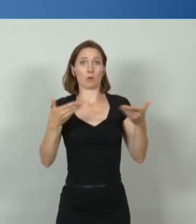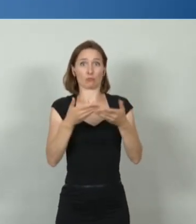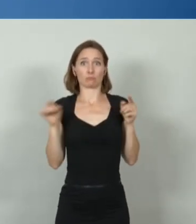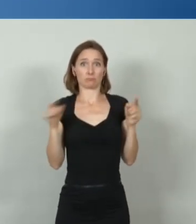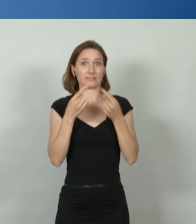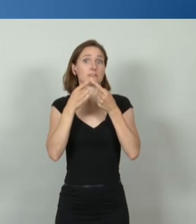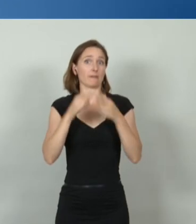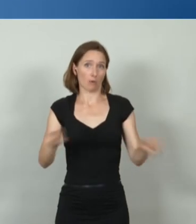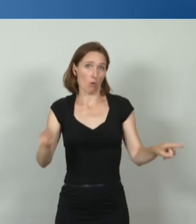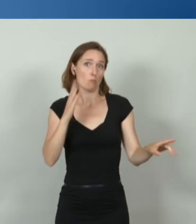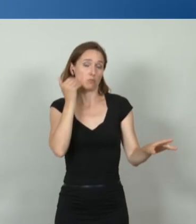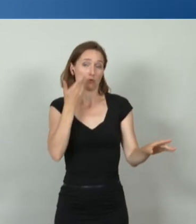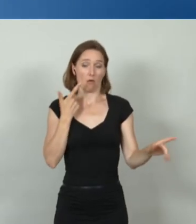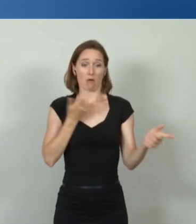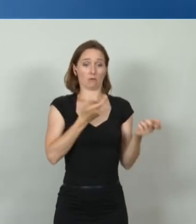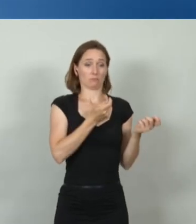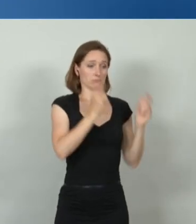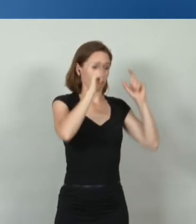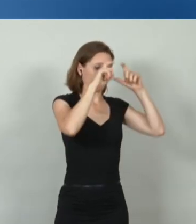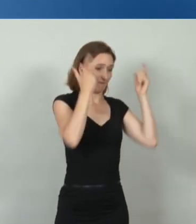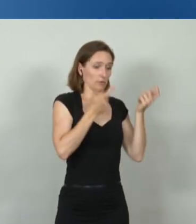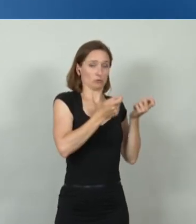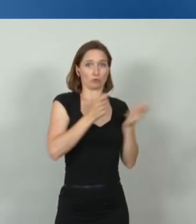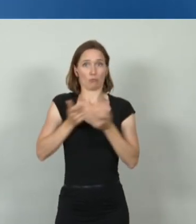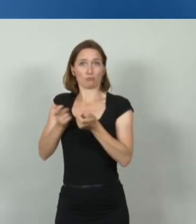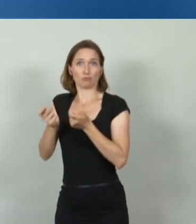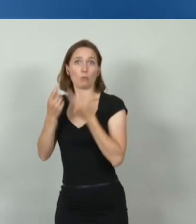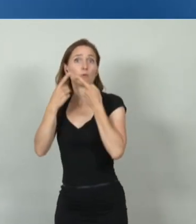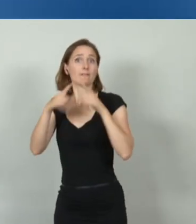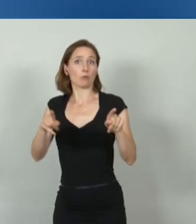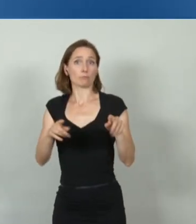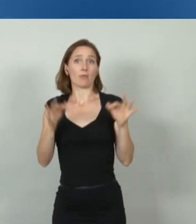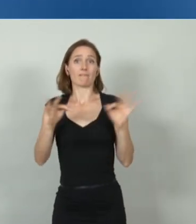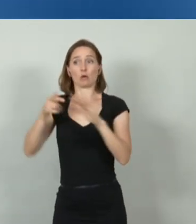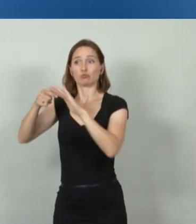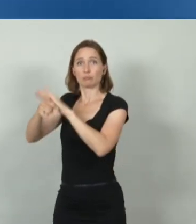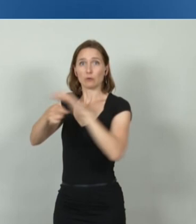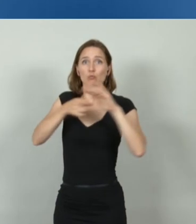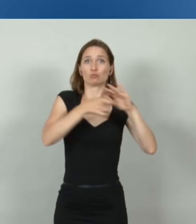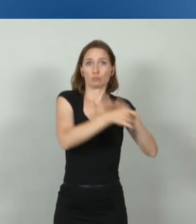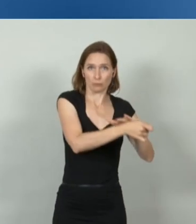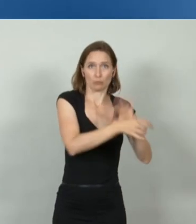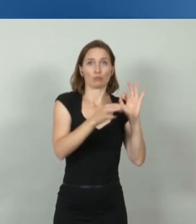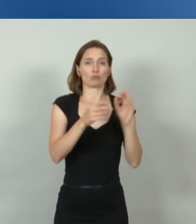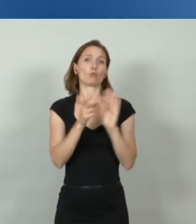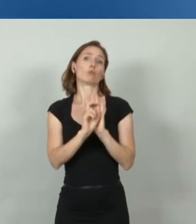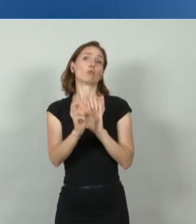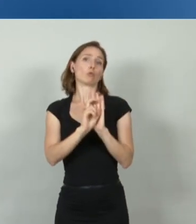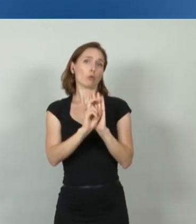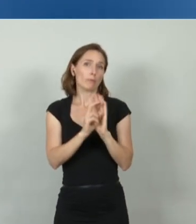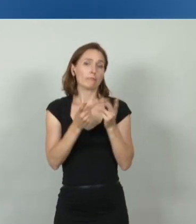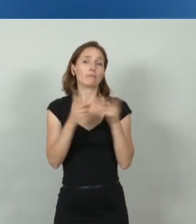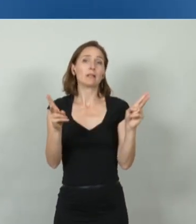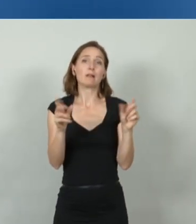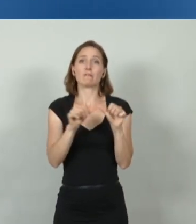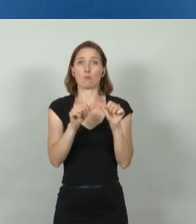qui méritent un traitement différencié en matière de subvention la ville doit s'assurer de l'utilité et la destination des fonds à louer